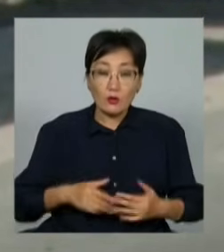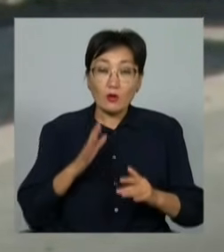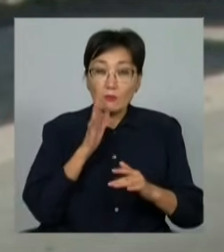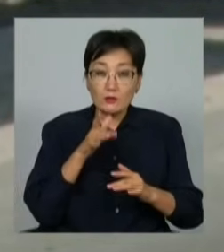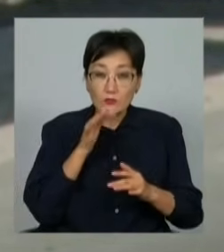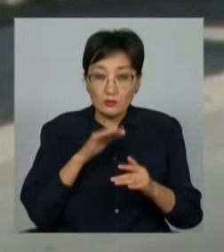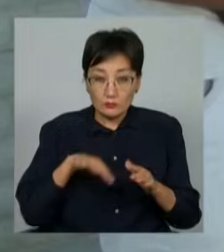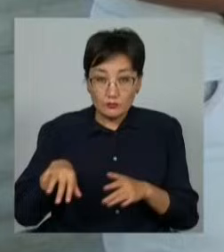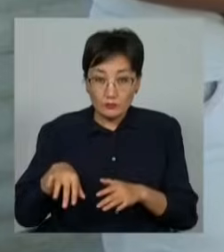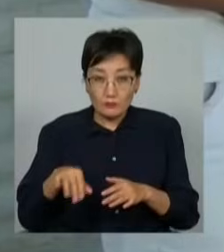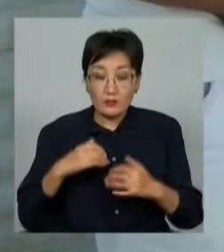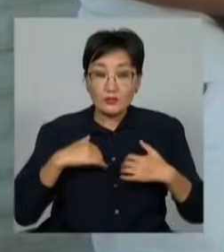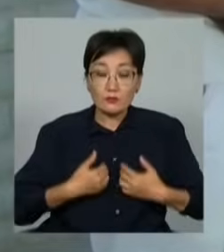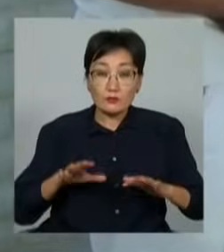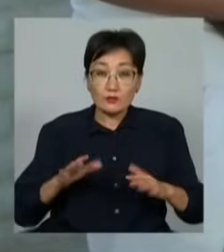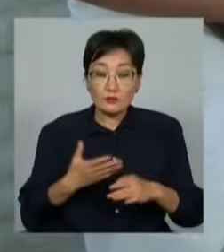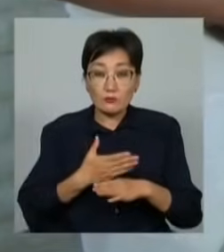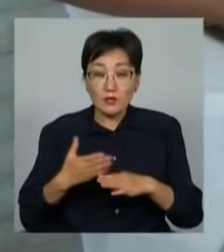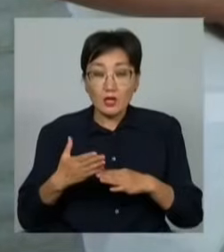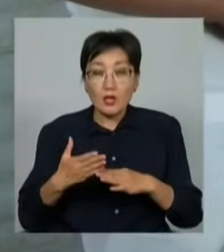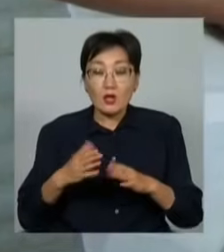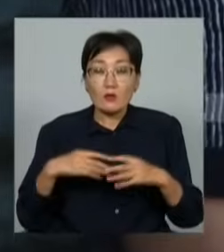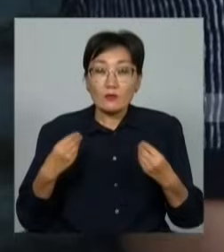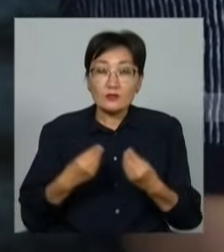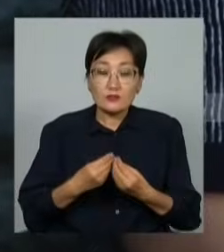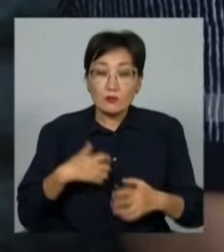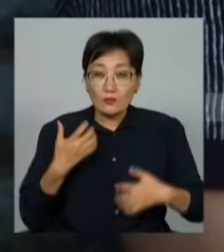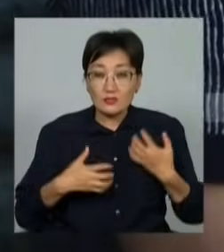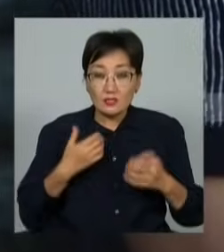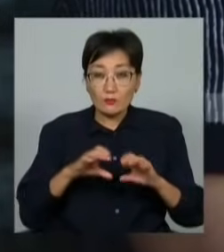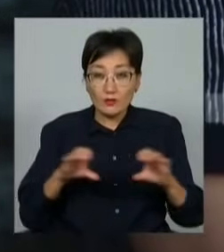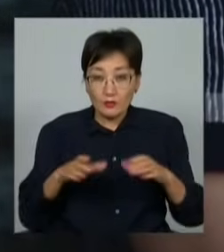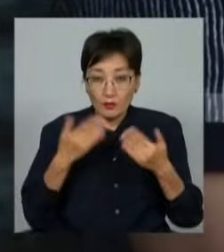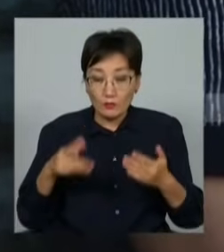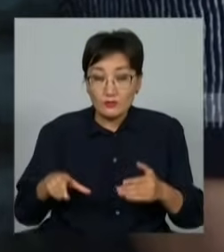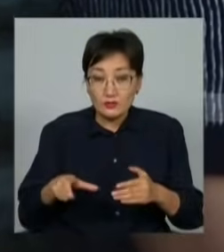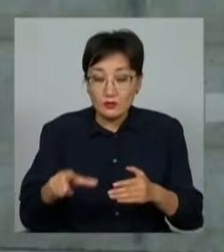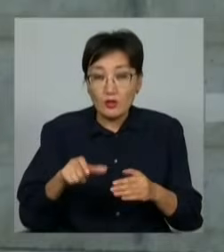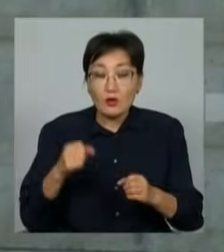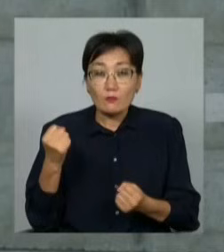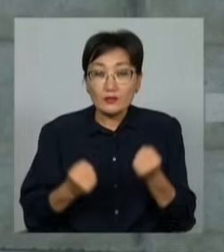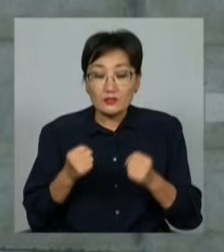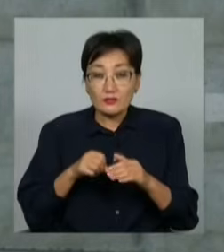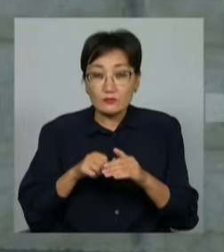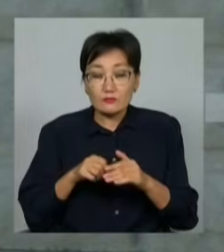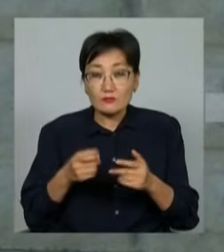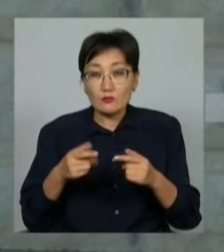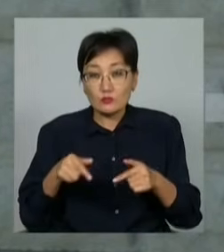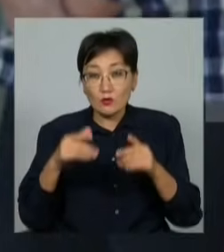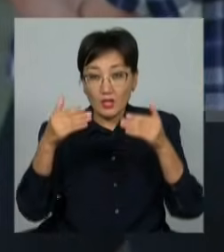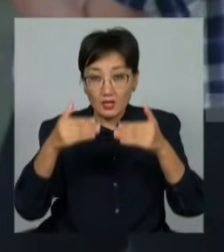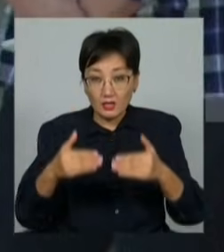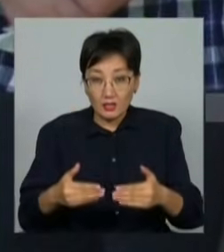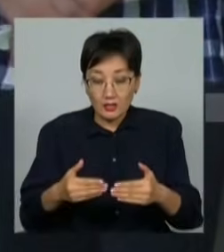жыл болып қалды. Қайғылы жағдайдан соң қарашаны үрей билеген, олар тротуары жоқ жол болғандықтан көліктен қашып сол қабырғаларға